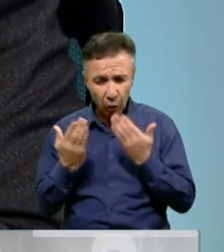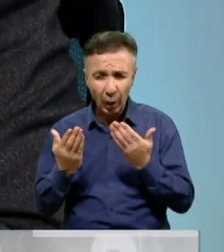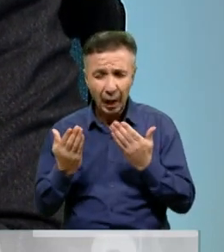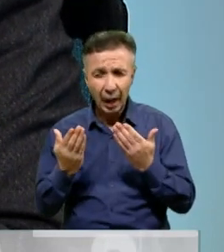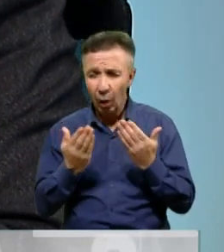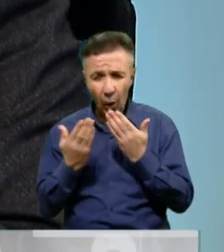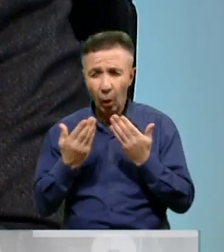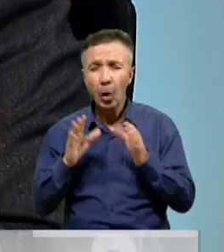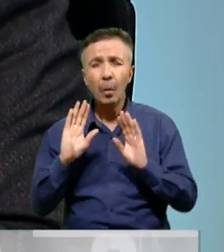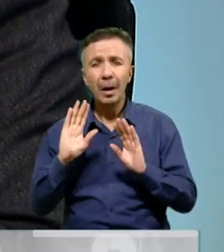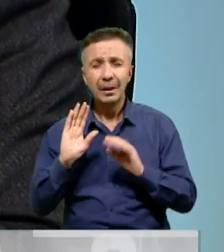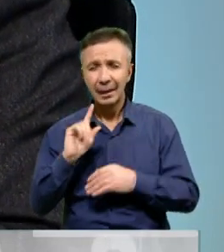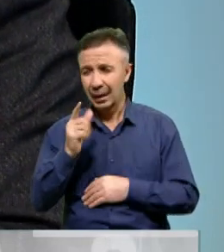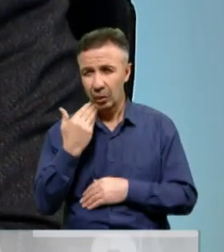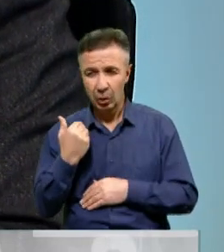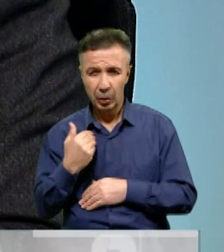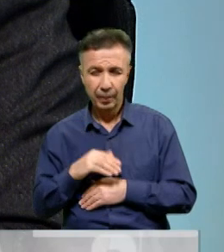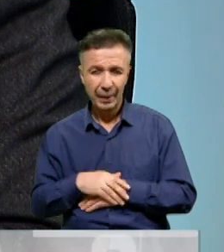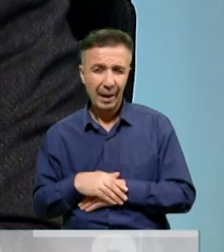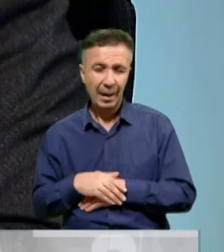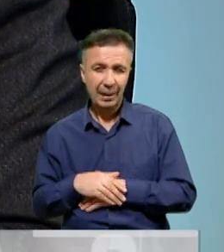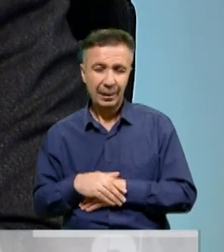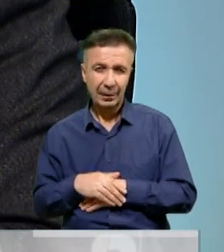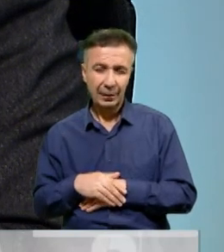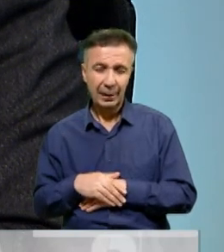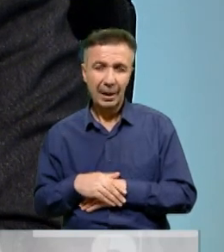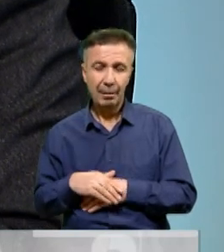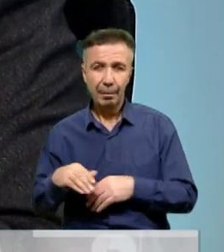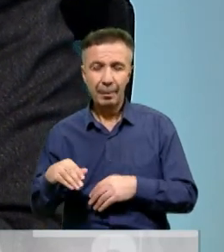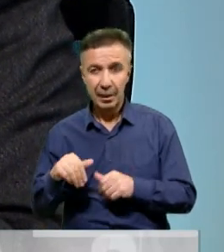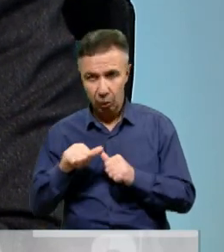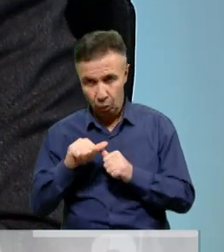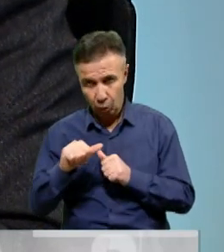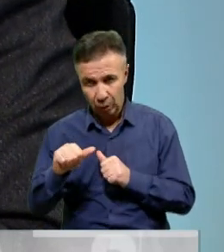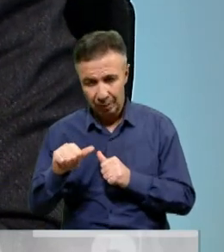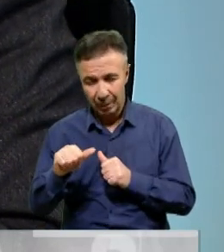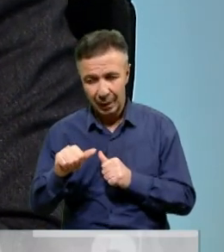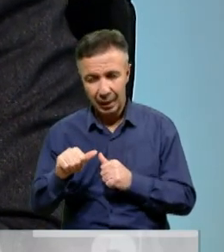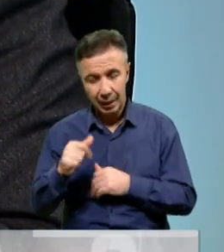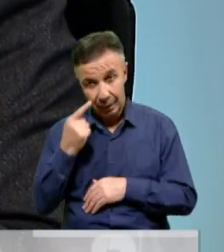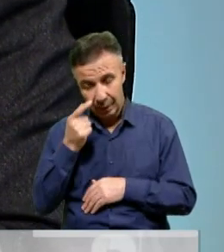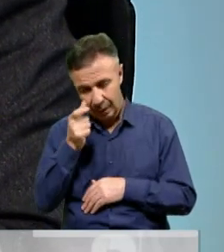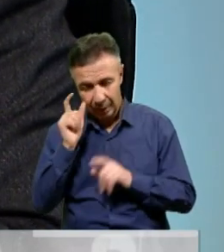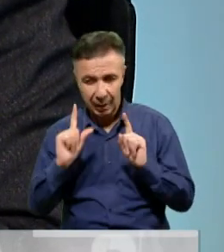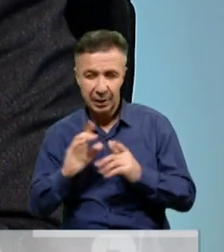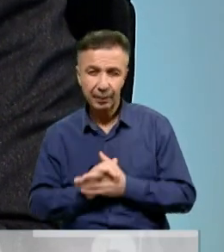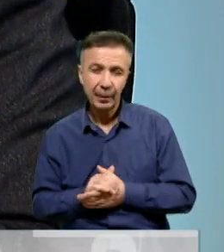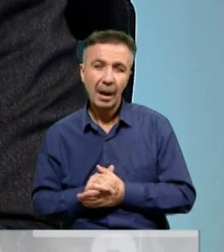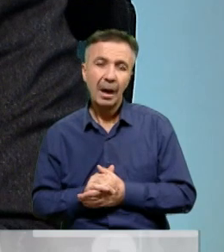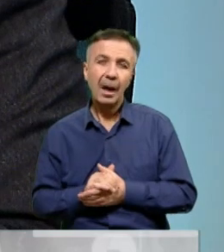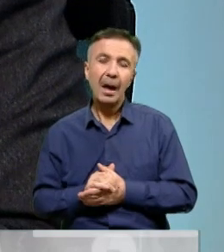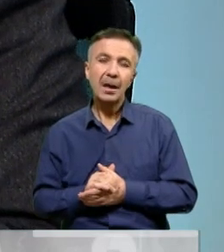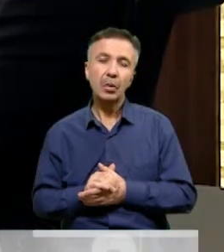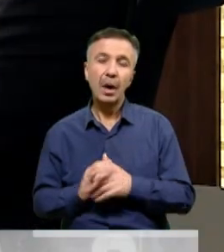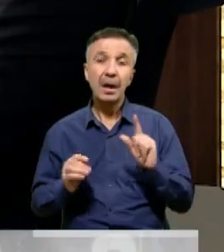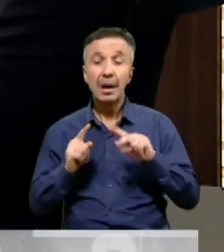için en azından meddi tabilere dikkat etmek doğru olur. Mesela eşhedü en la ilahe illallah deriz değil